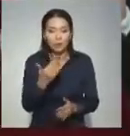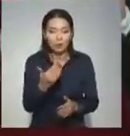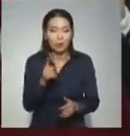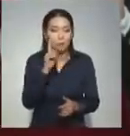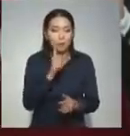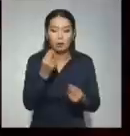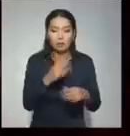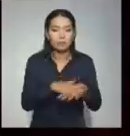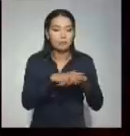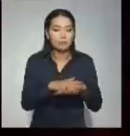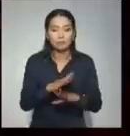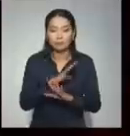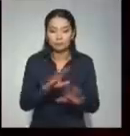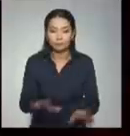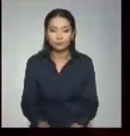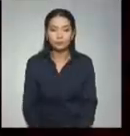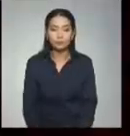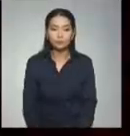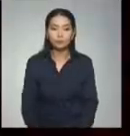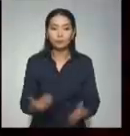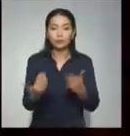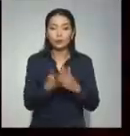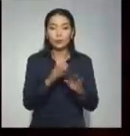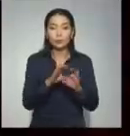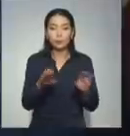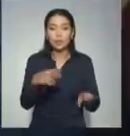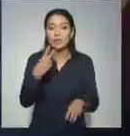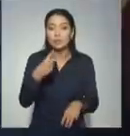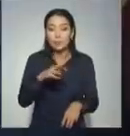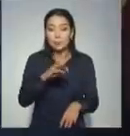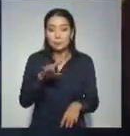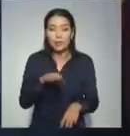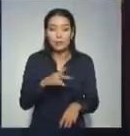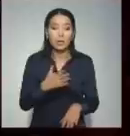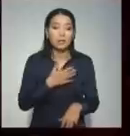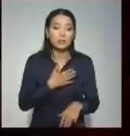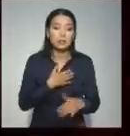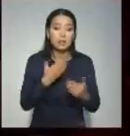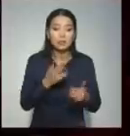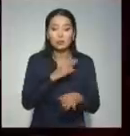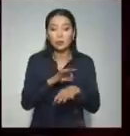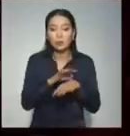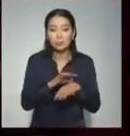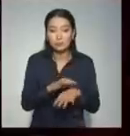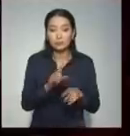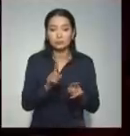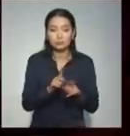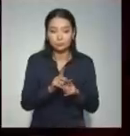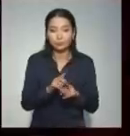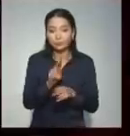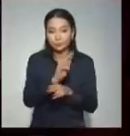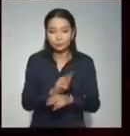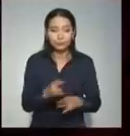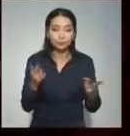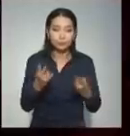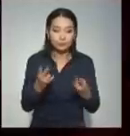не выделили. На новые трубы где-то порядка 20 миллиардов. Наладку будем делать. Насосы надо реконструктировать,